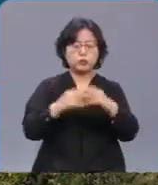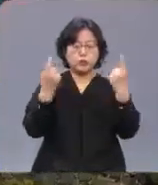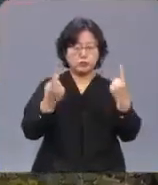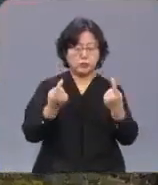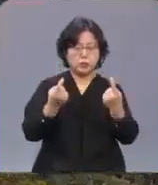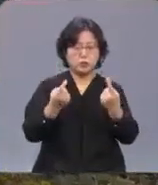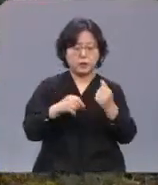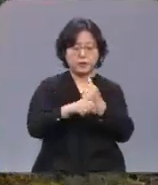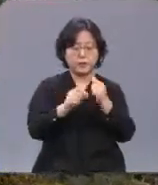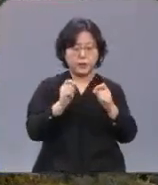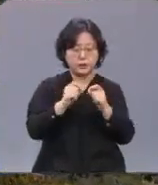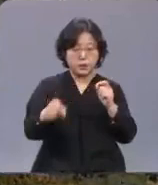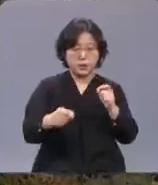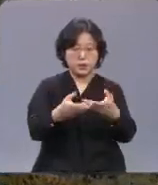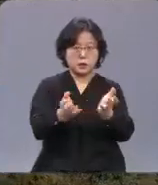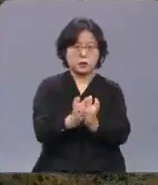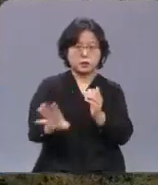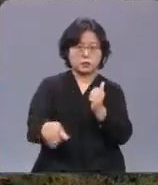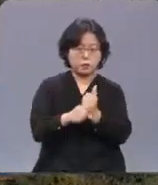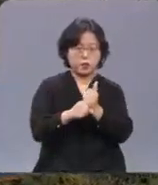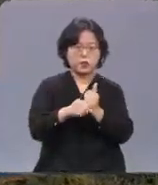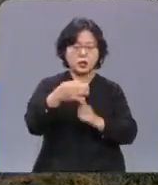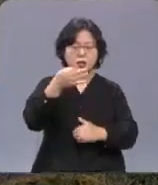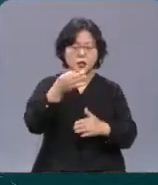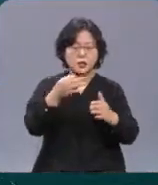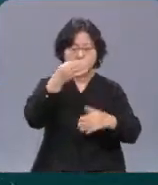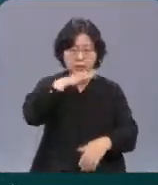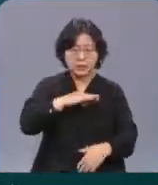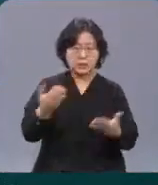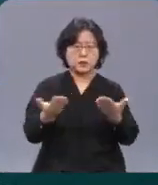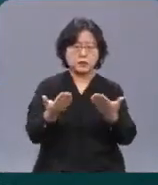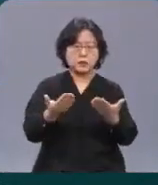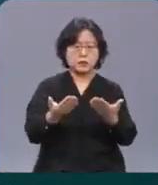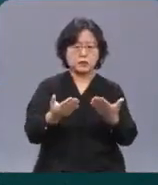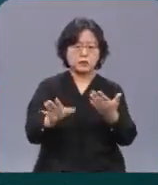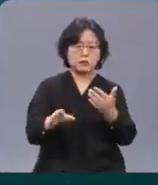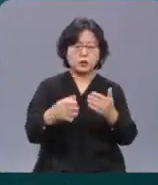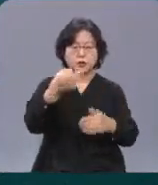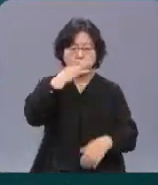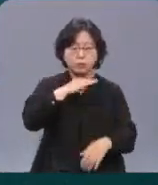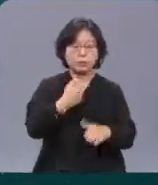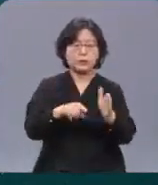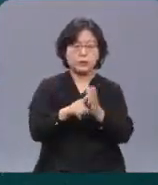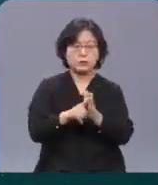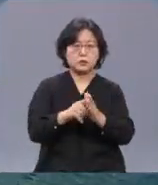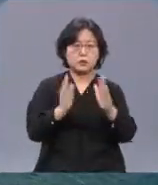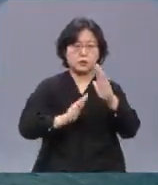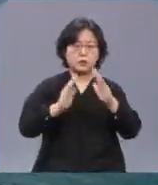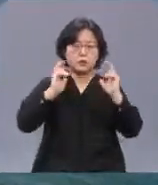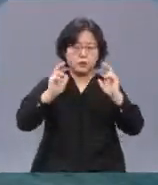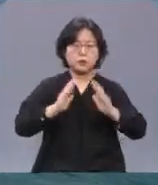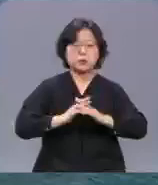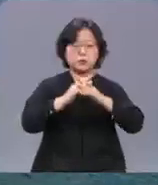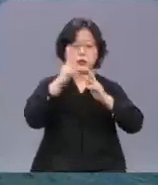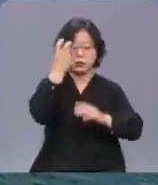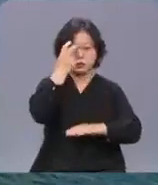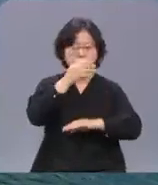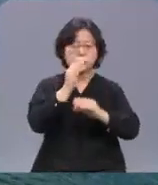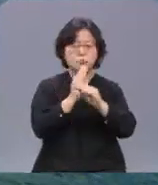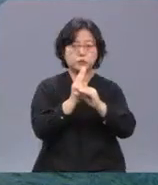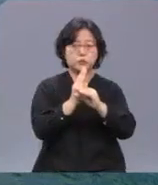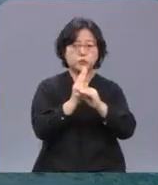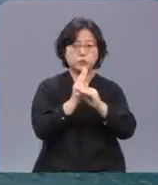관련 산하기관의 통합과 수익사업 발굴 등의 효율적 기구로서 공사 설립 가능성을 검토할